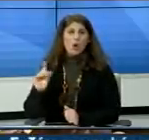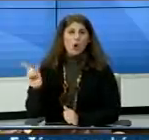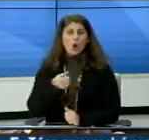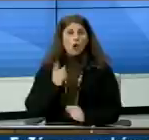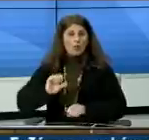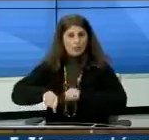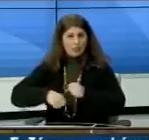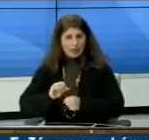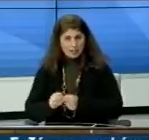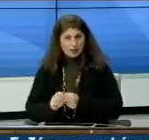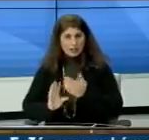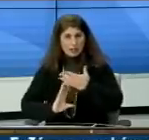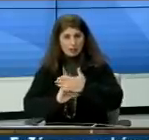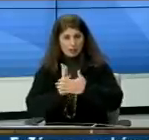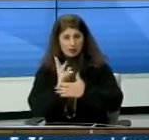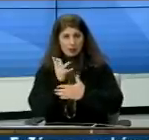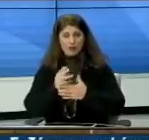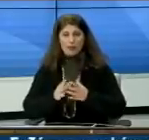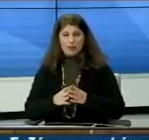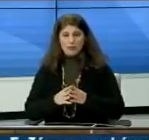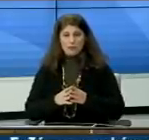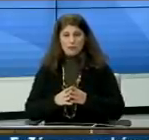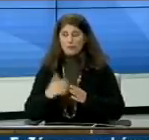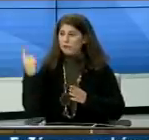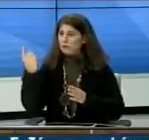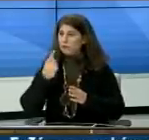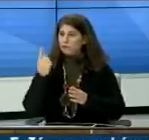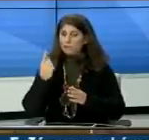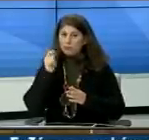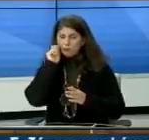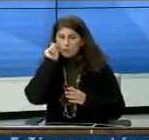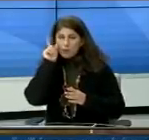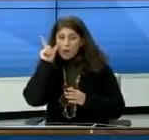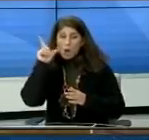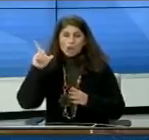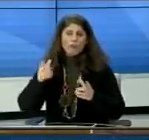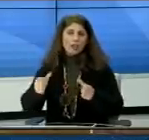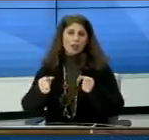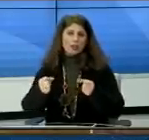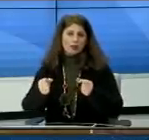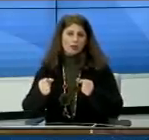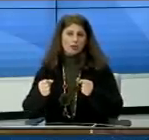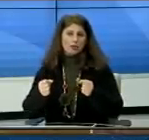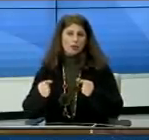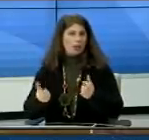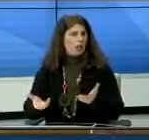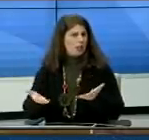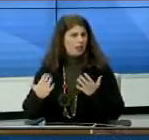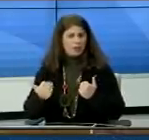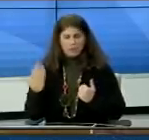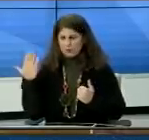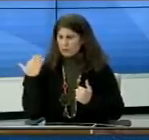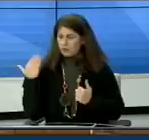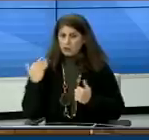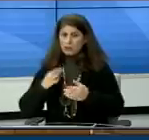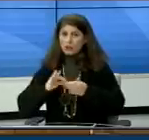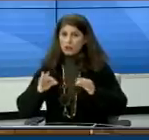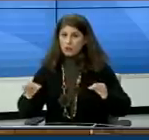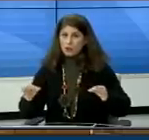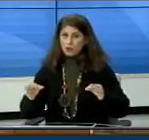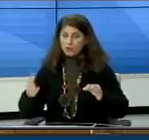μας αναπτύχθηκαν σε συνθήκες πρωτοφανών κρίσεων, χωρίς να υπάρχει πρόσφατο